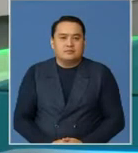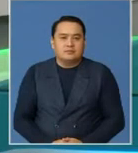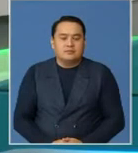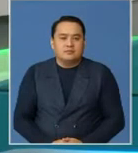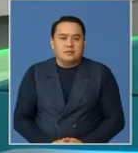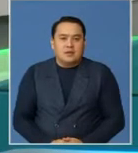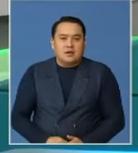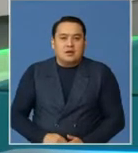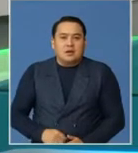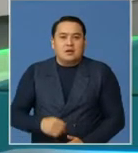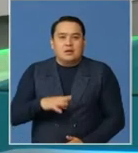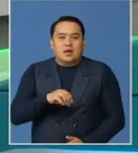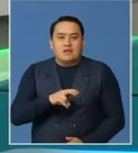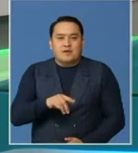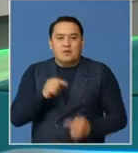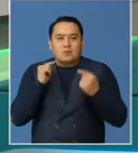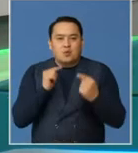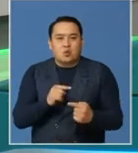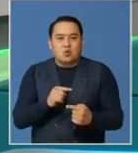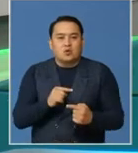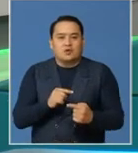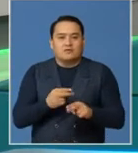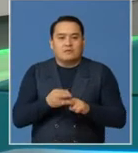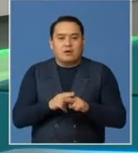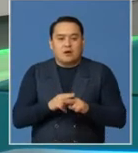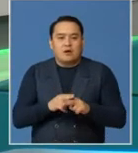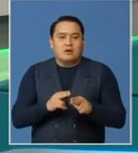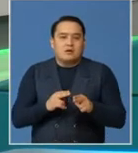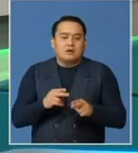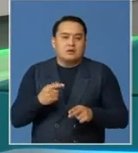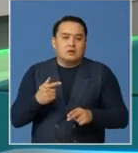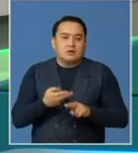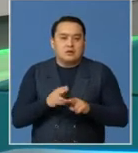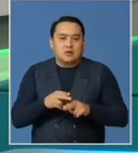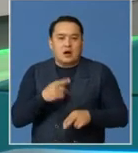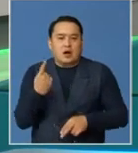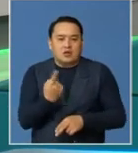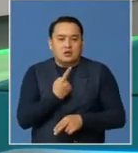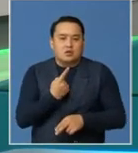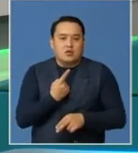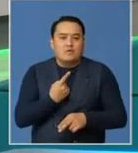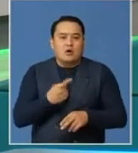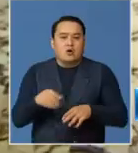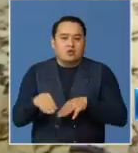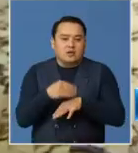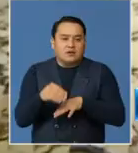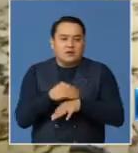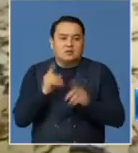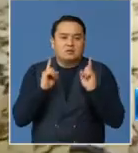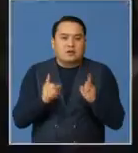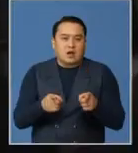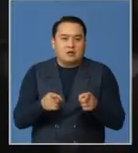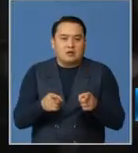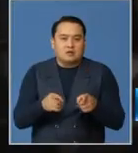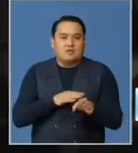Жители Тайваня против однополых браков. Таков результат референдума, прошедшего в субботу на острове. Большинство голосовавших согласились